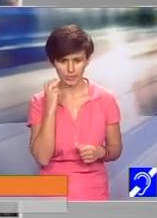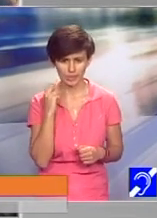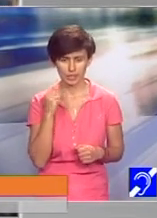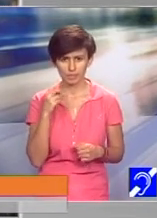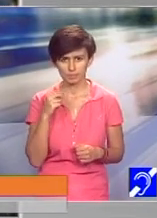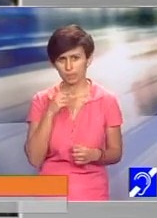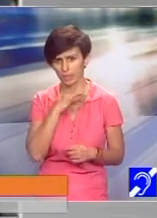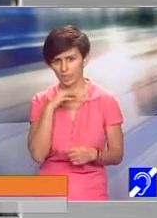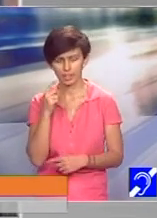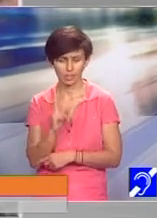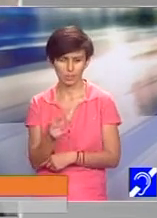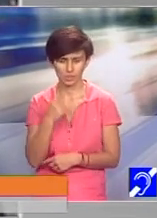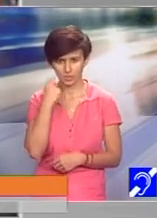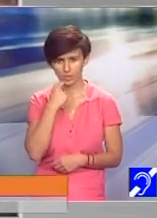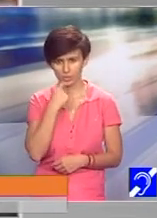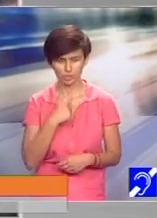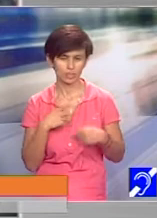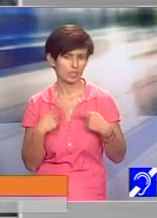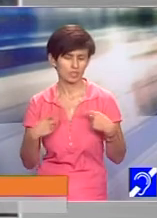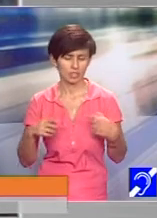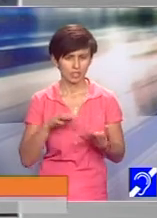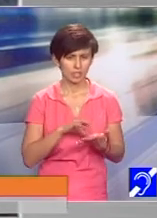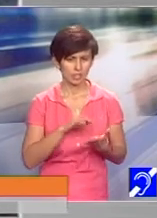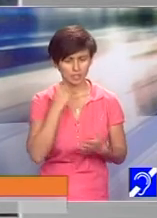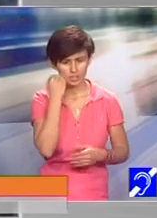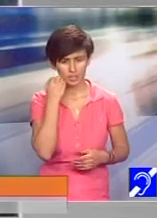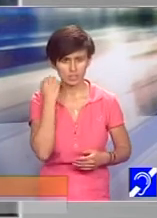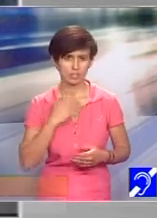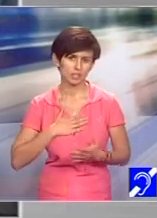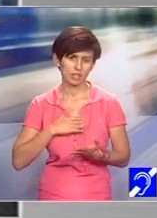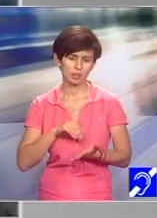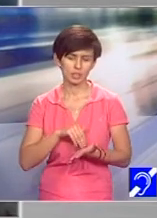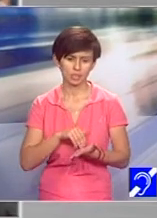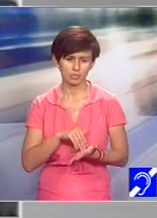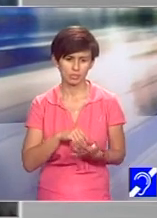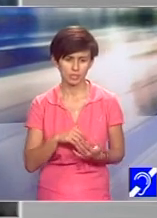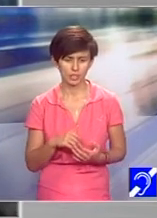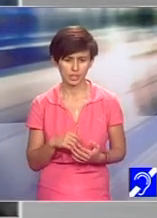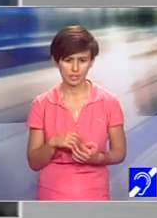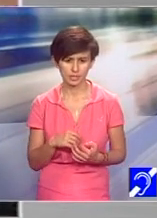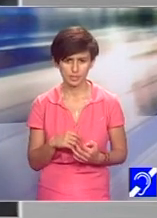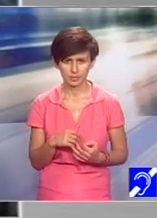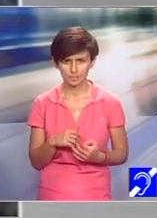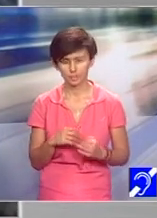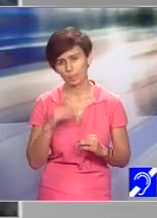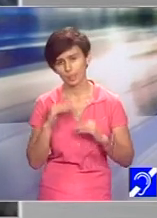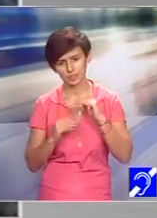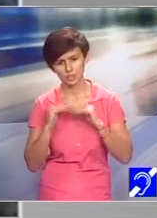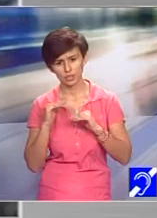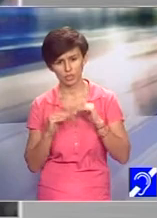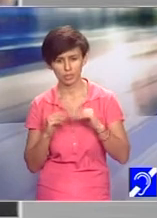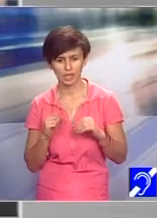Sibiu-Alba Iulia-Cluj, de fiecare dată când am nevoie de, să zic așa, de comparații,